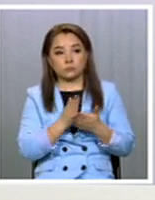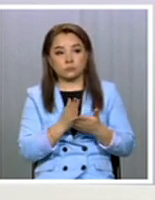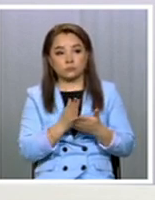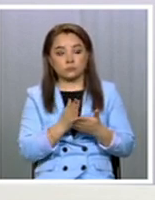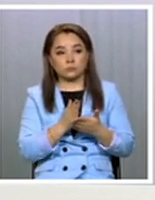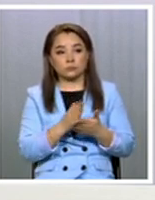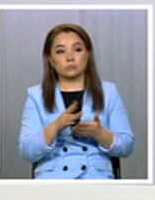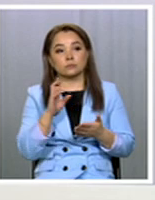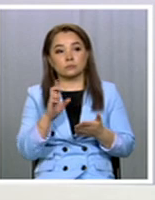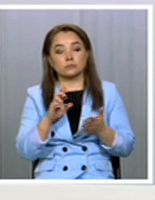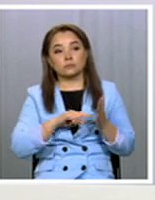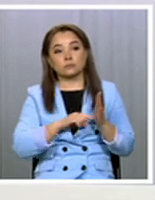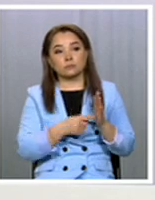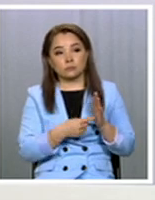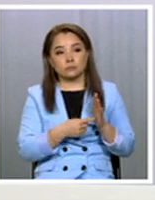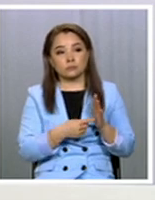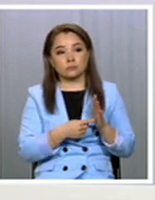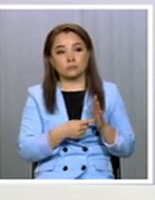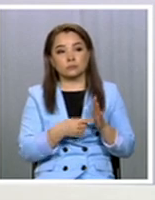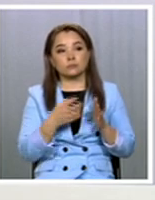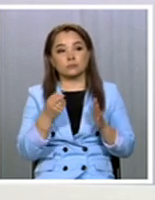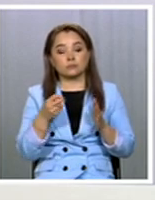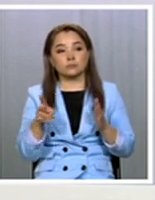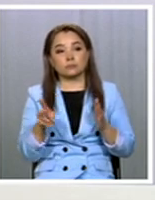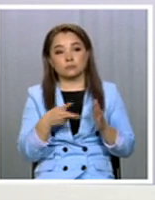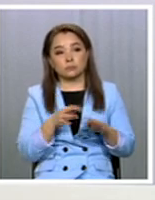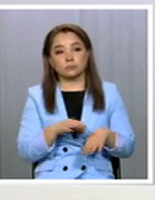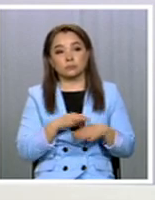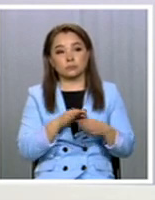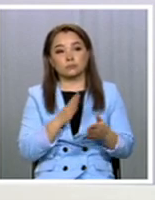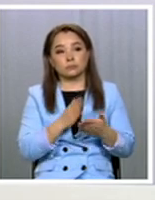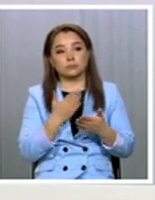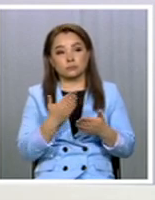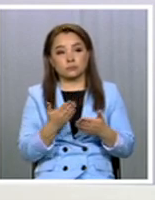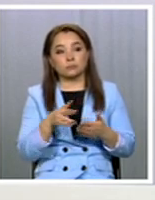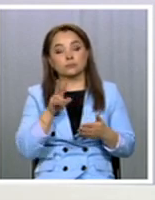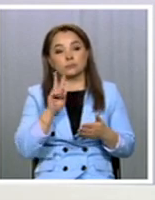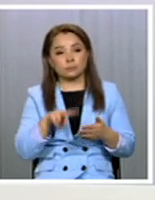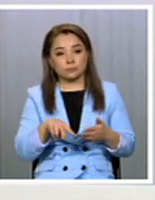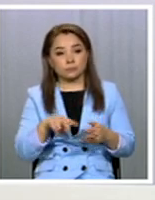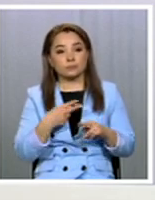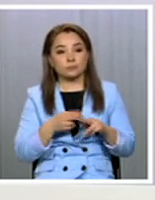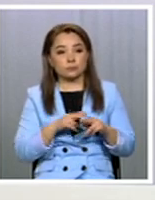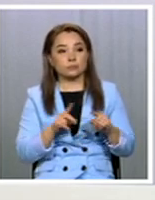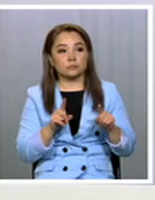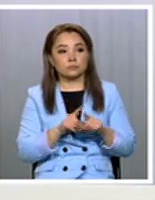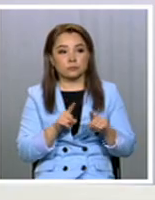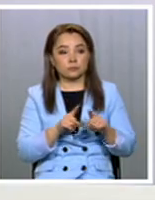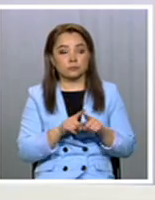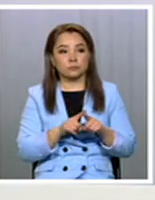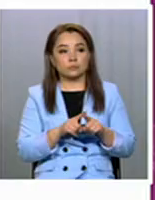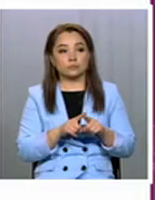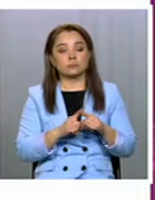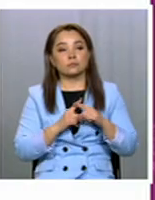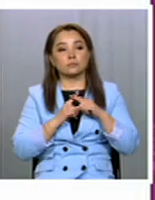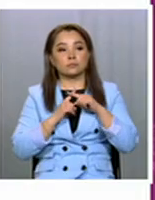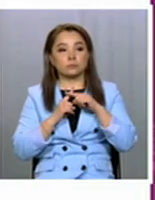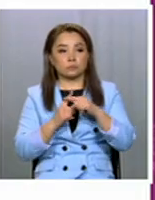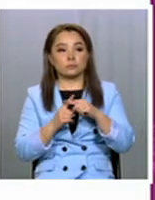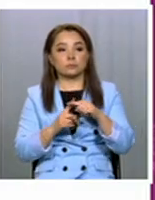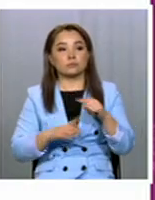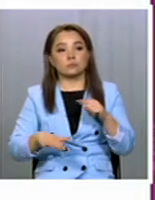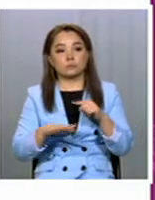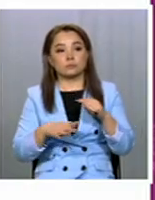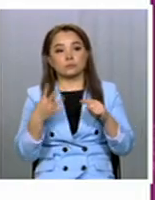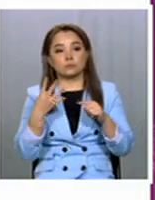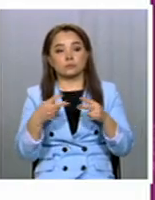Б нүктесінен перпендикуляр жүрсек, ол перпендикулярдың табанына мынау нүктені кескіндейтін сан да 4-ке тең